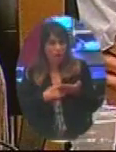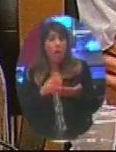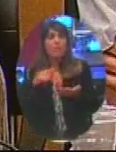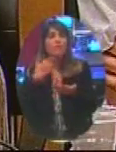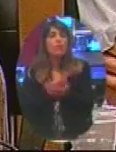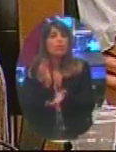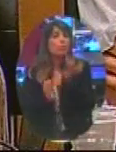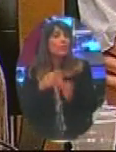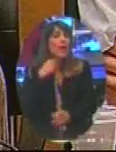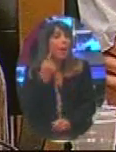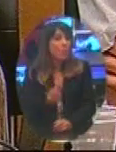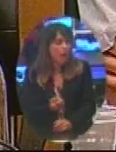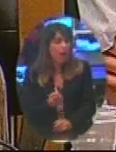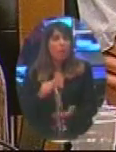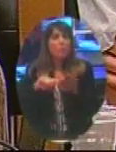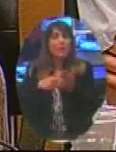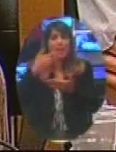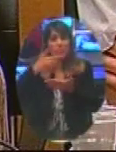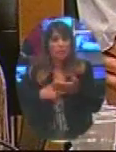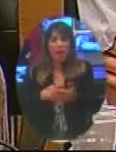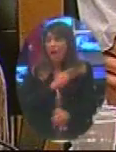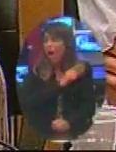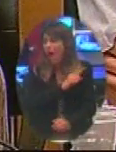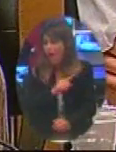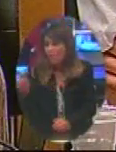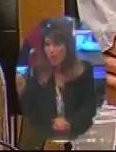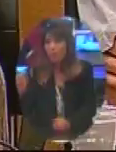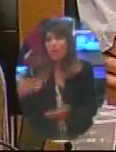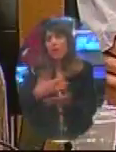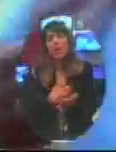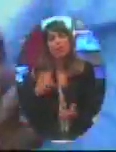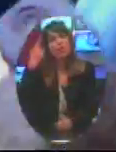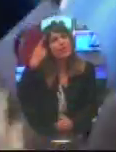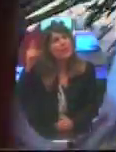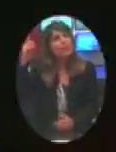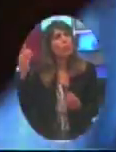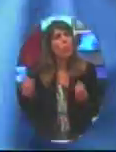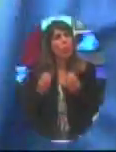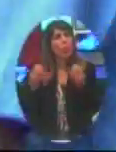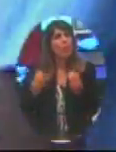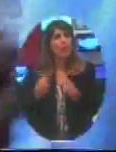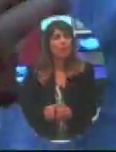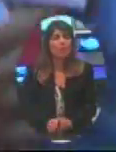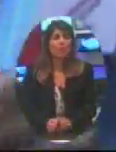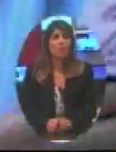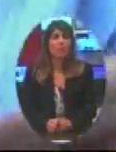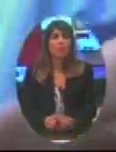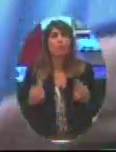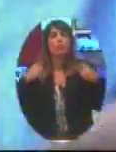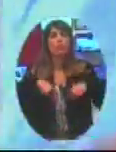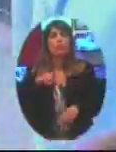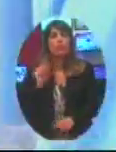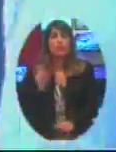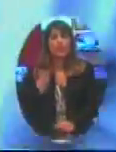המסמך לחלוטין לא הייתה דבר מעין זה. אין דבר כזה איסוף יזום של חומרים על ידי המשטרה. יושב ראש הכנסת יולי יואל אדלשטיין